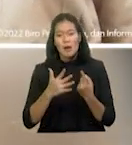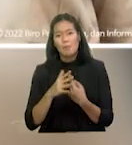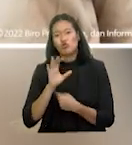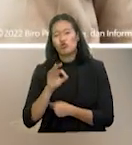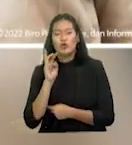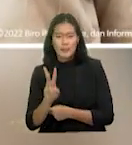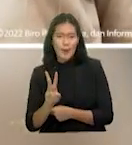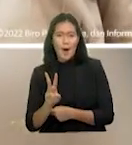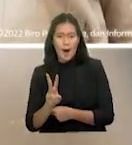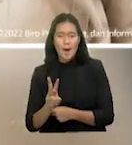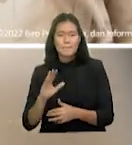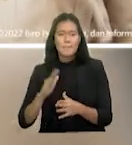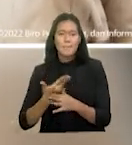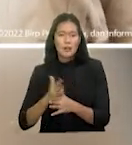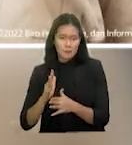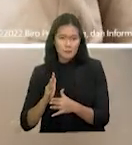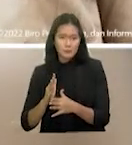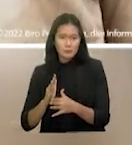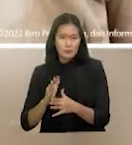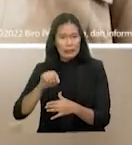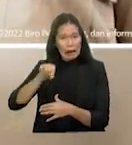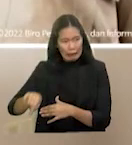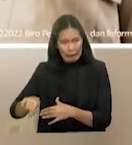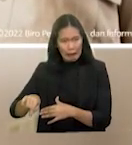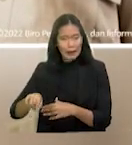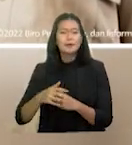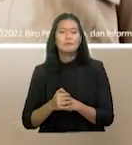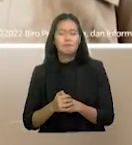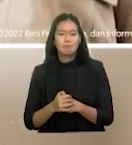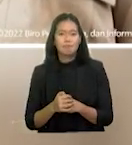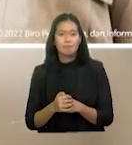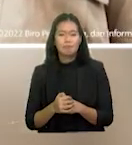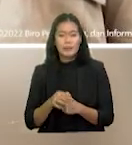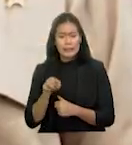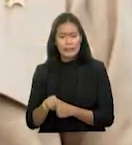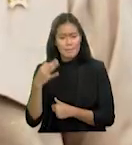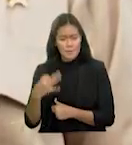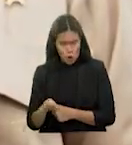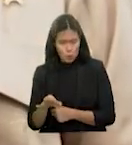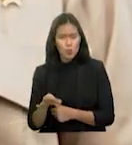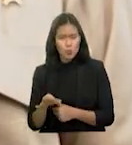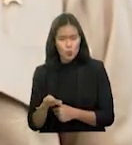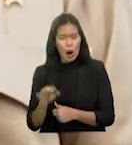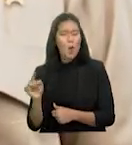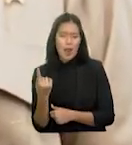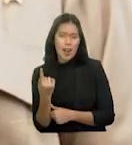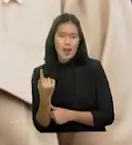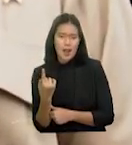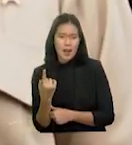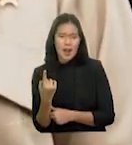1503 ya, di Maluku Tenggara. Ya. Dan ini baru saja awal karena